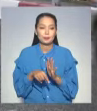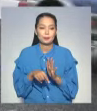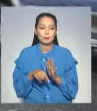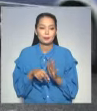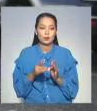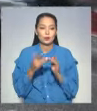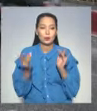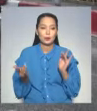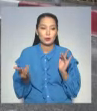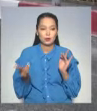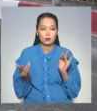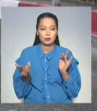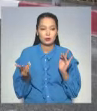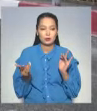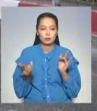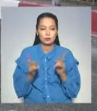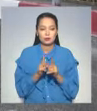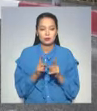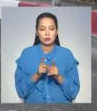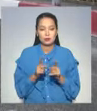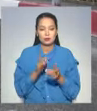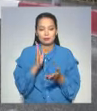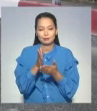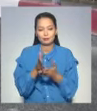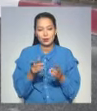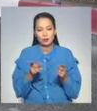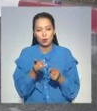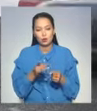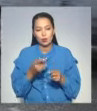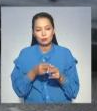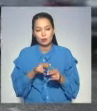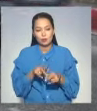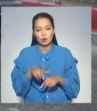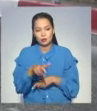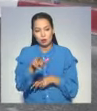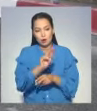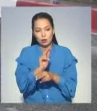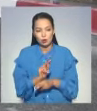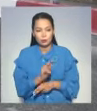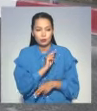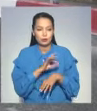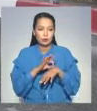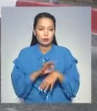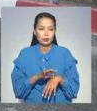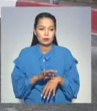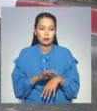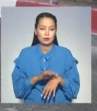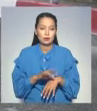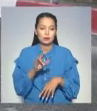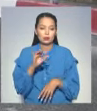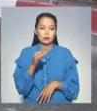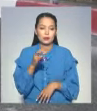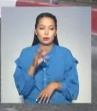көпір, застанционный шағын ауданына апаратын көпірді жөндеу жұмыстары, сонымен қатар Құсайынов